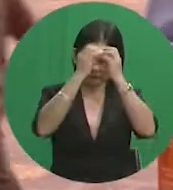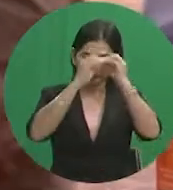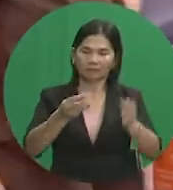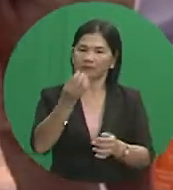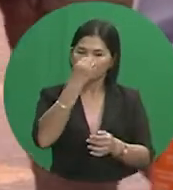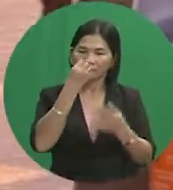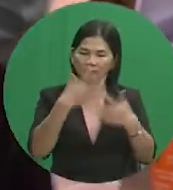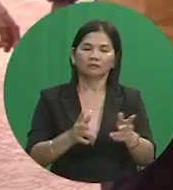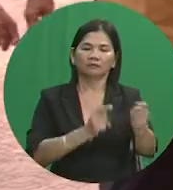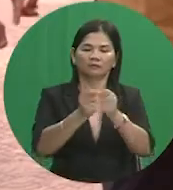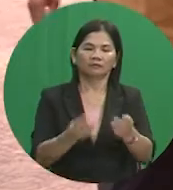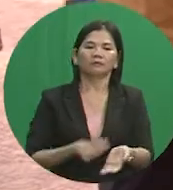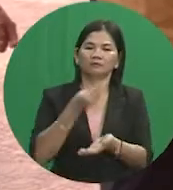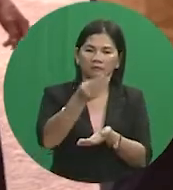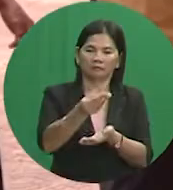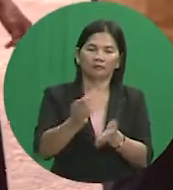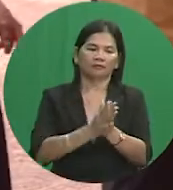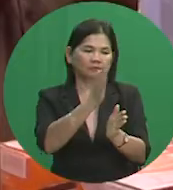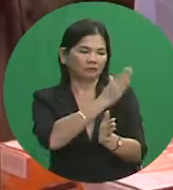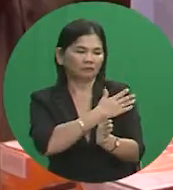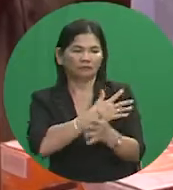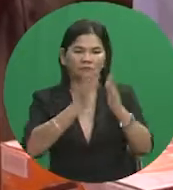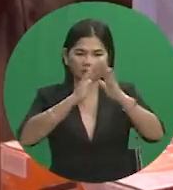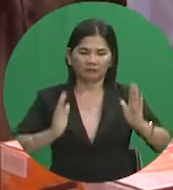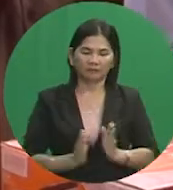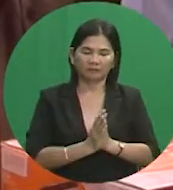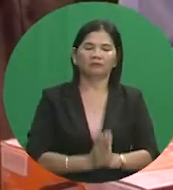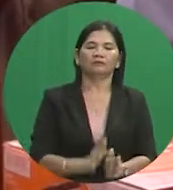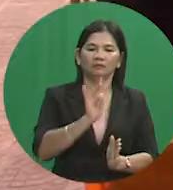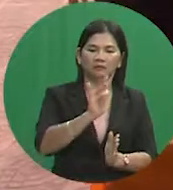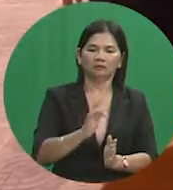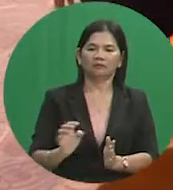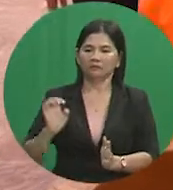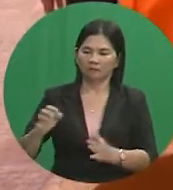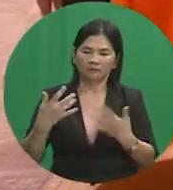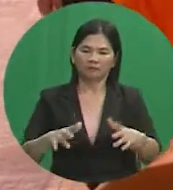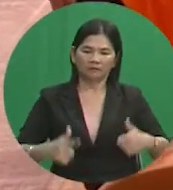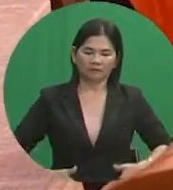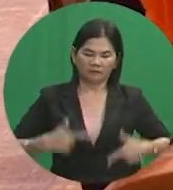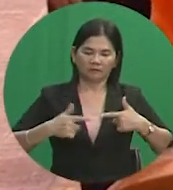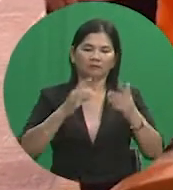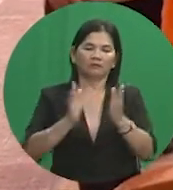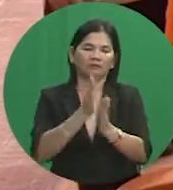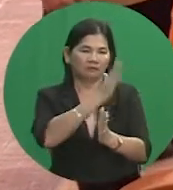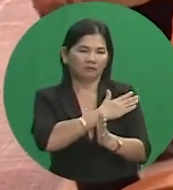บอดพกนั่งประชัยเตอร์ประเกนดอประซองวัดเมืองจ้าดำใบช่วยตรวจตรงชีวเพียบระบบประซ